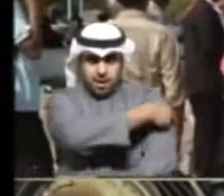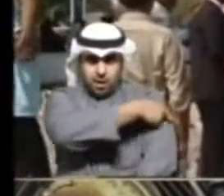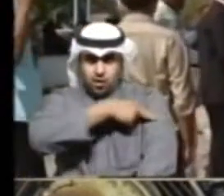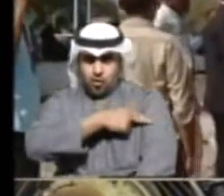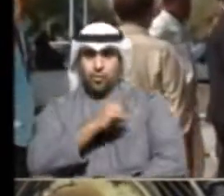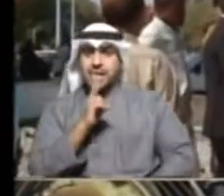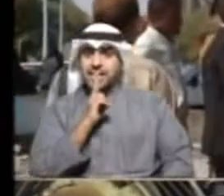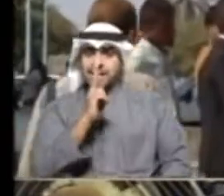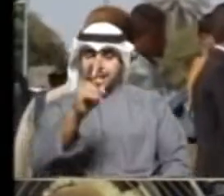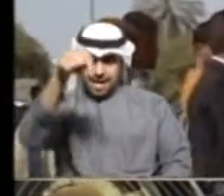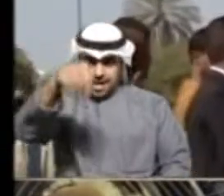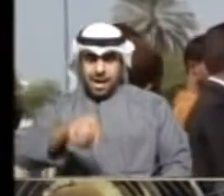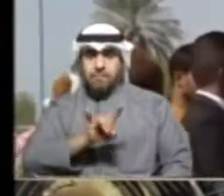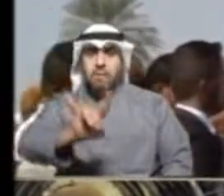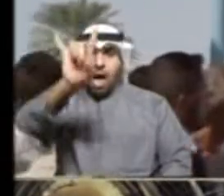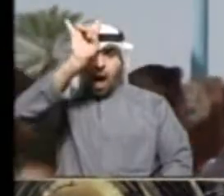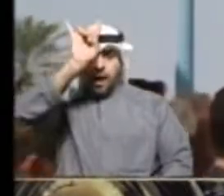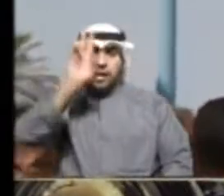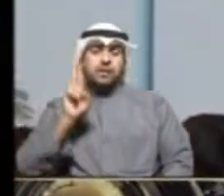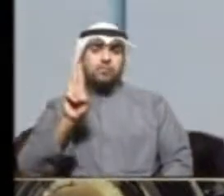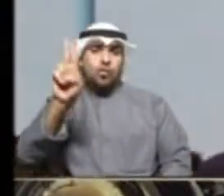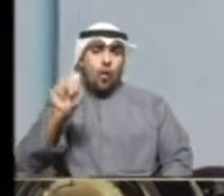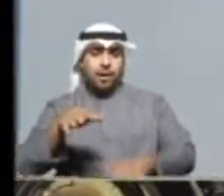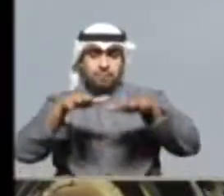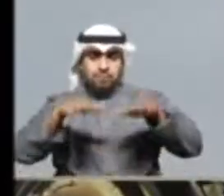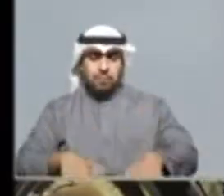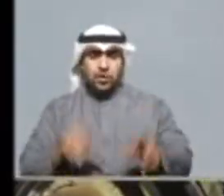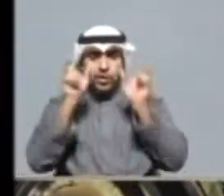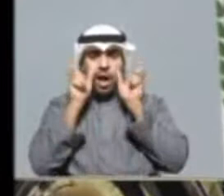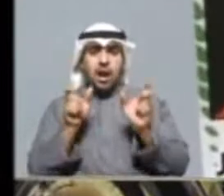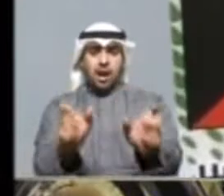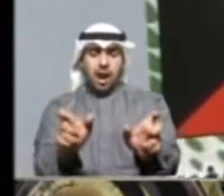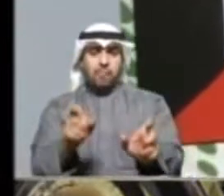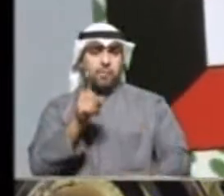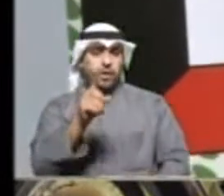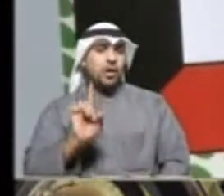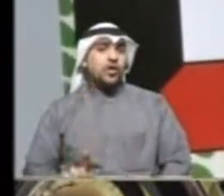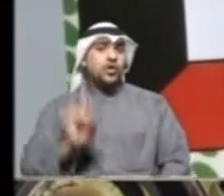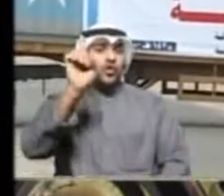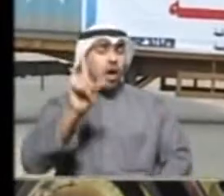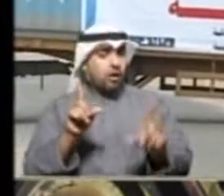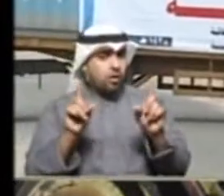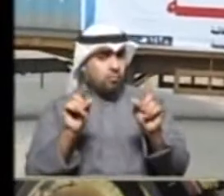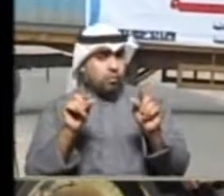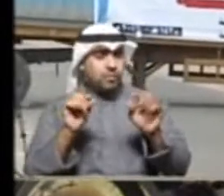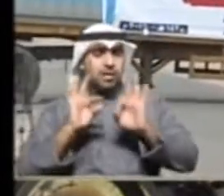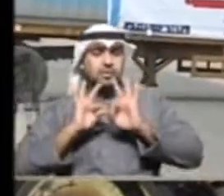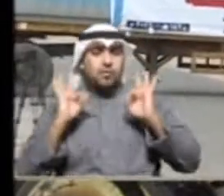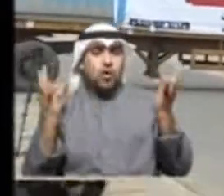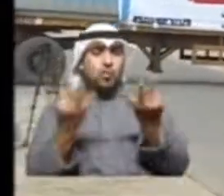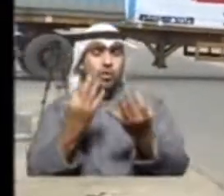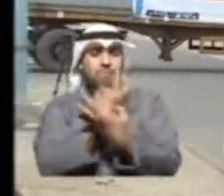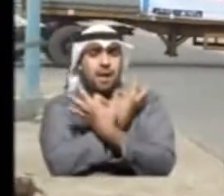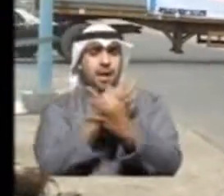توليها الرئاسة بشكل خاص فترة استثنائية وفرصة مميزة لكافة المجتمعات المنهكة